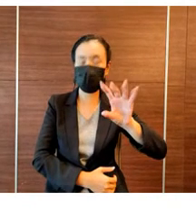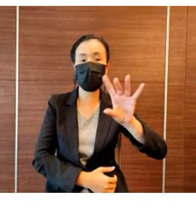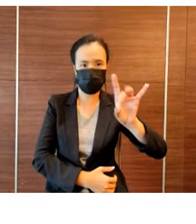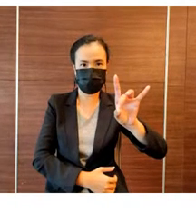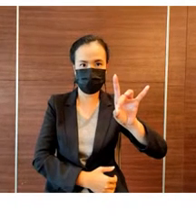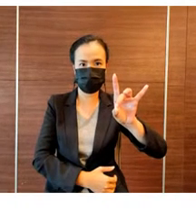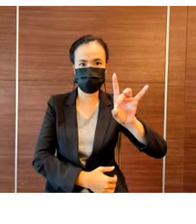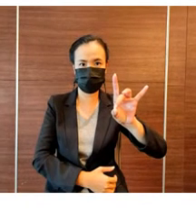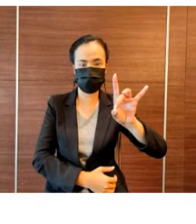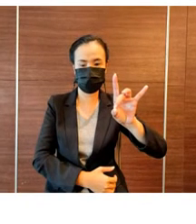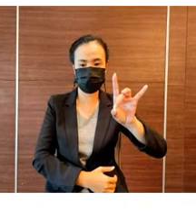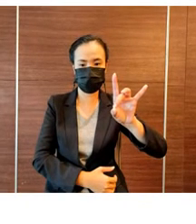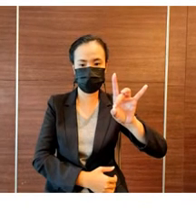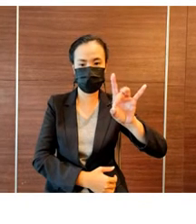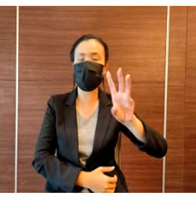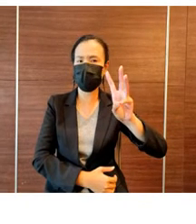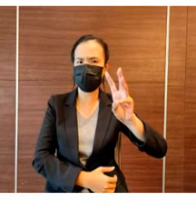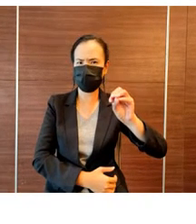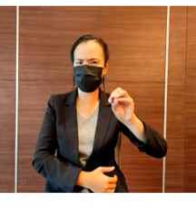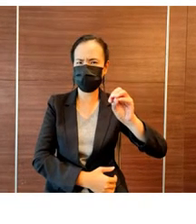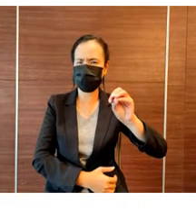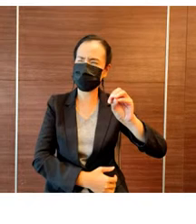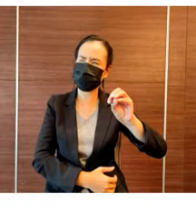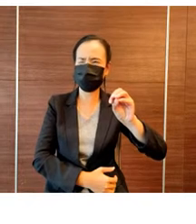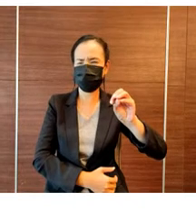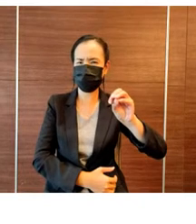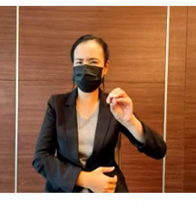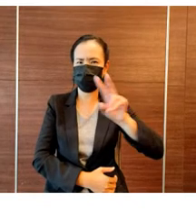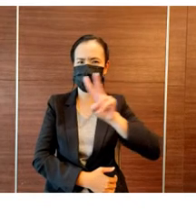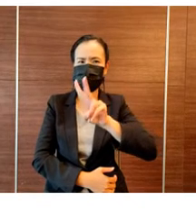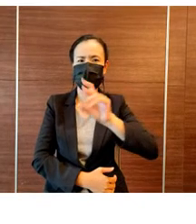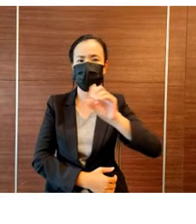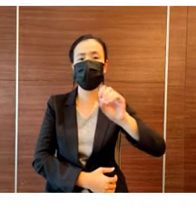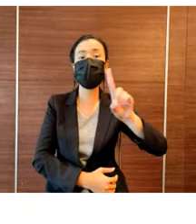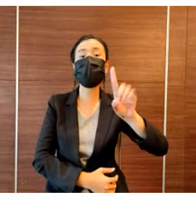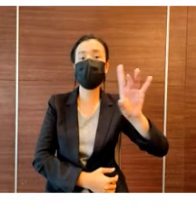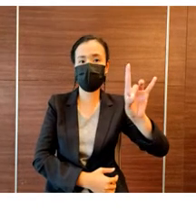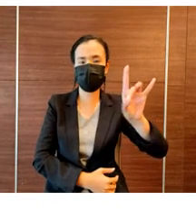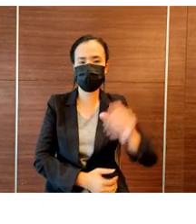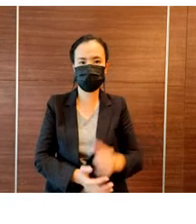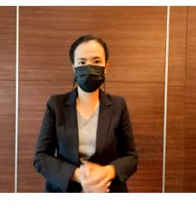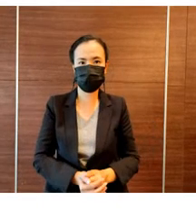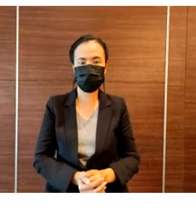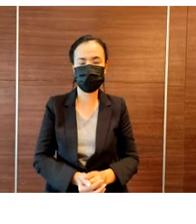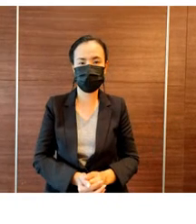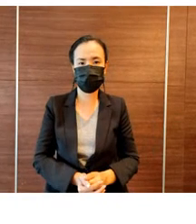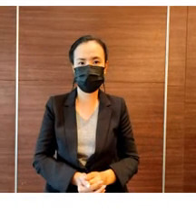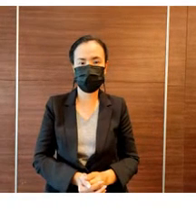2558ที่เปล่า60 62 5 1 2018 2018